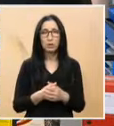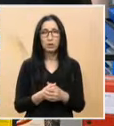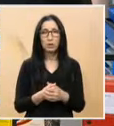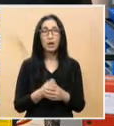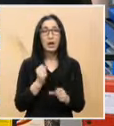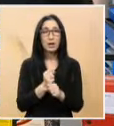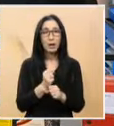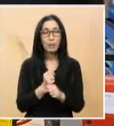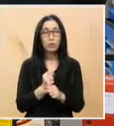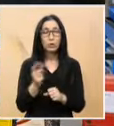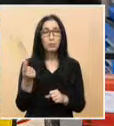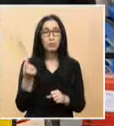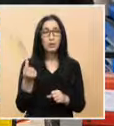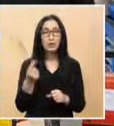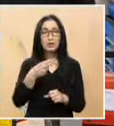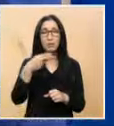много по-лесно.